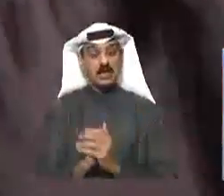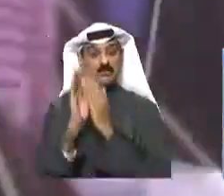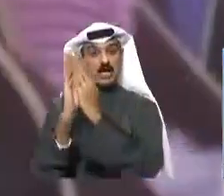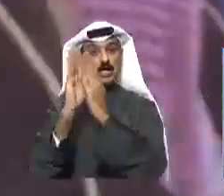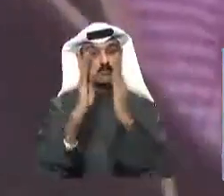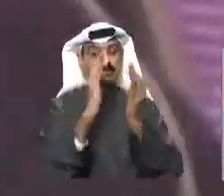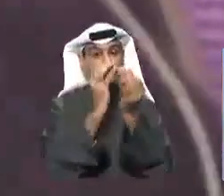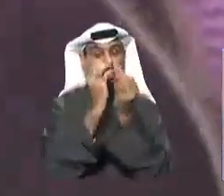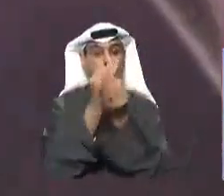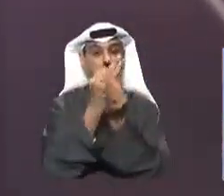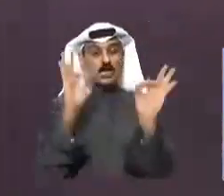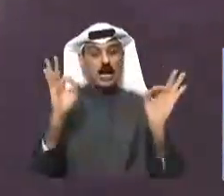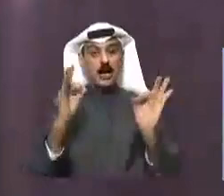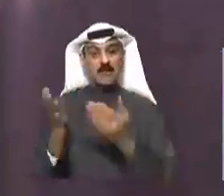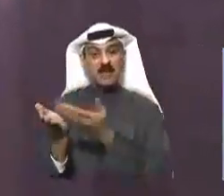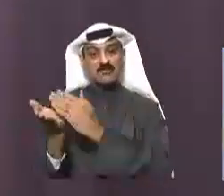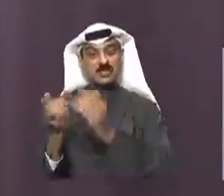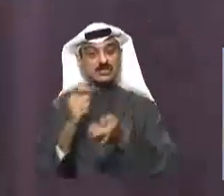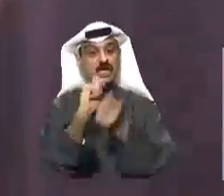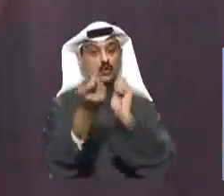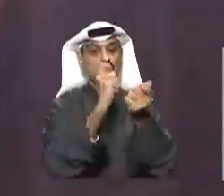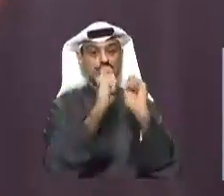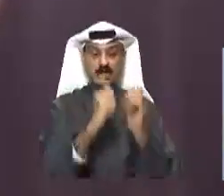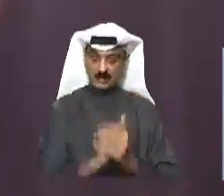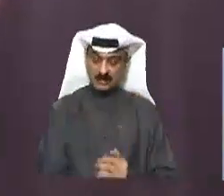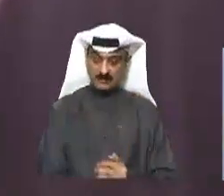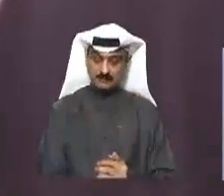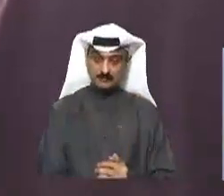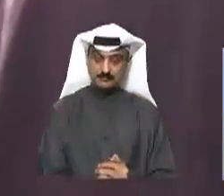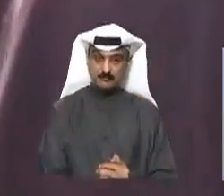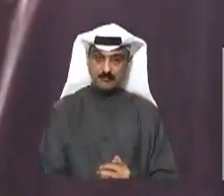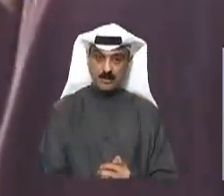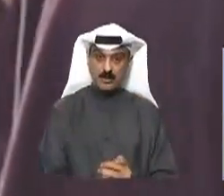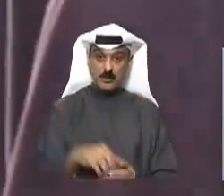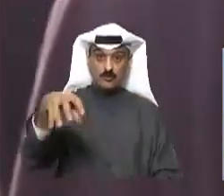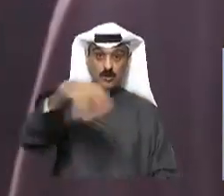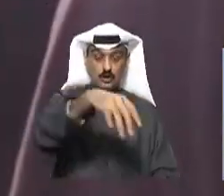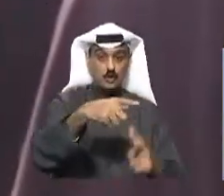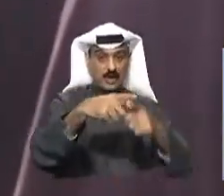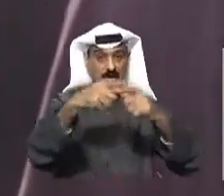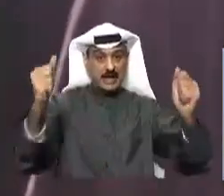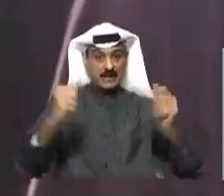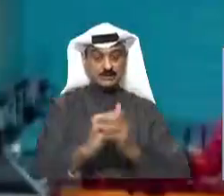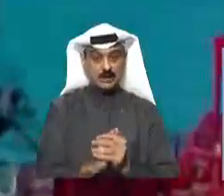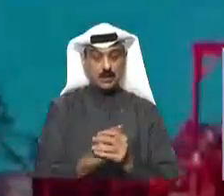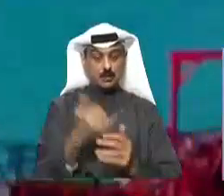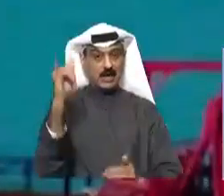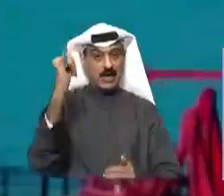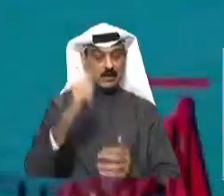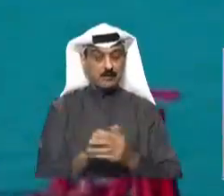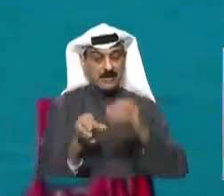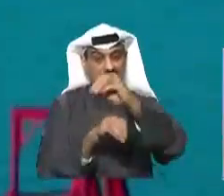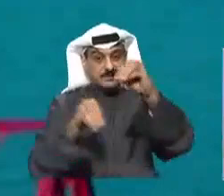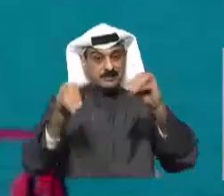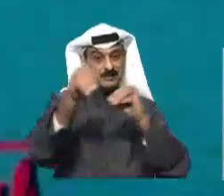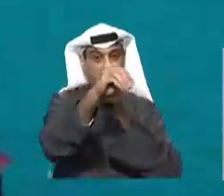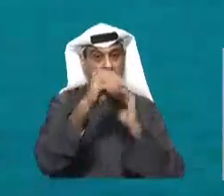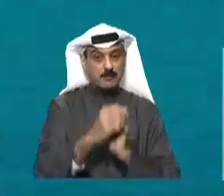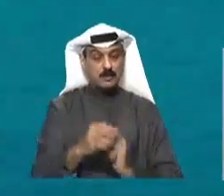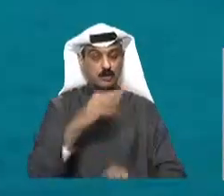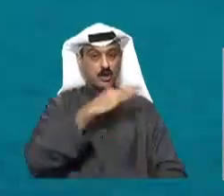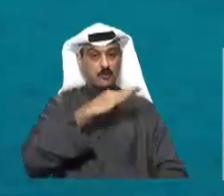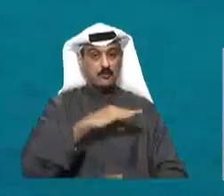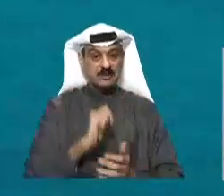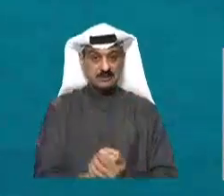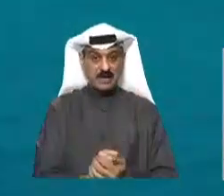المجالات الاقتصادية والتجارية. تسارع الخطى الخليجية والعربية لتبادل المنفعة والتنمية المستدامة مع